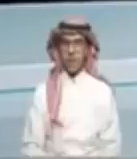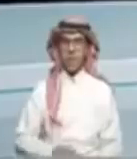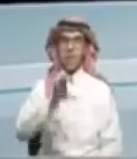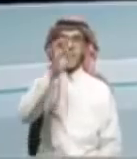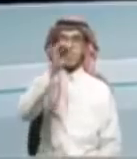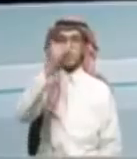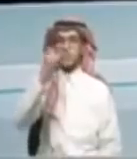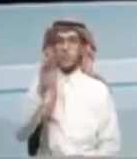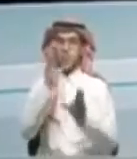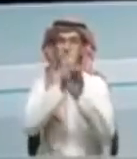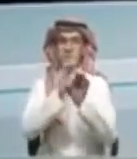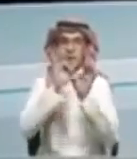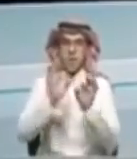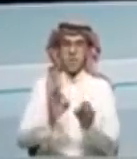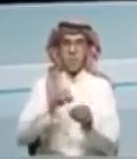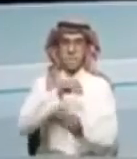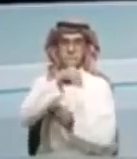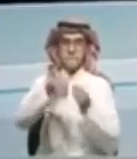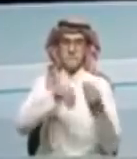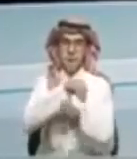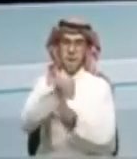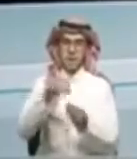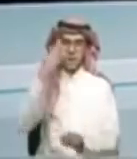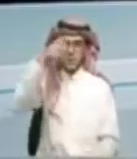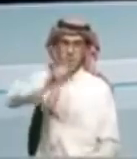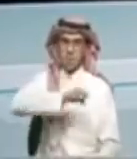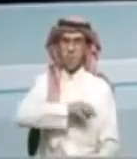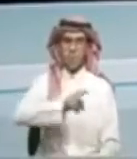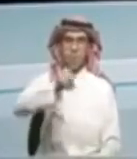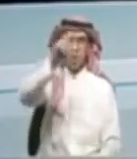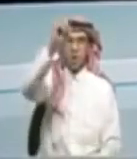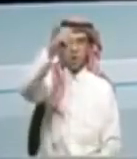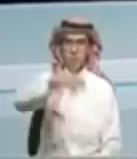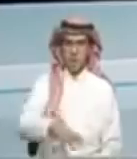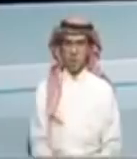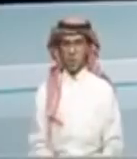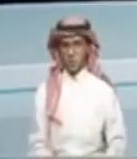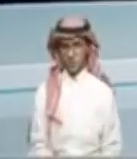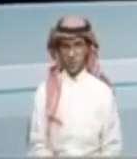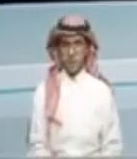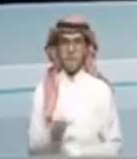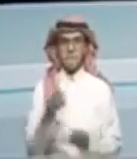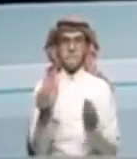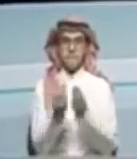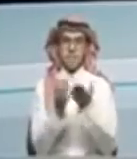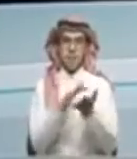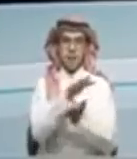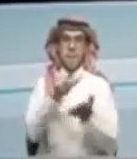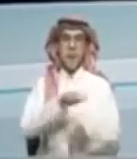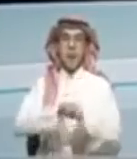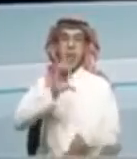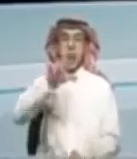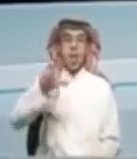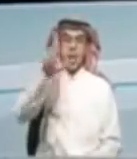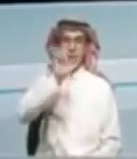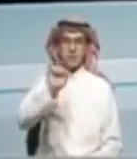التاسعة والنصف مساء بتوقيت مكة المكرمة. السلام عليكم ورحمة الله وبركاته، مرحبا بكم في نشرتنا الرئيسية